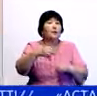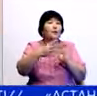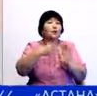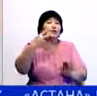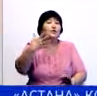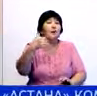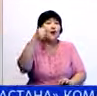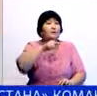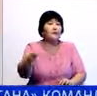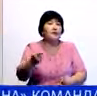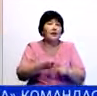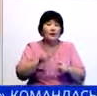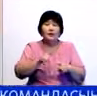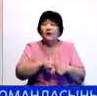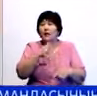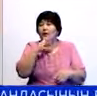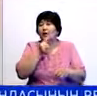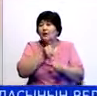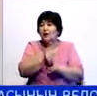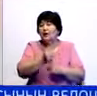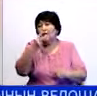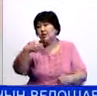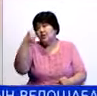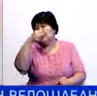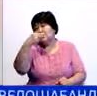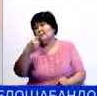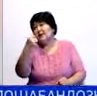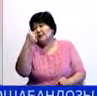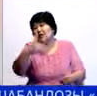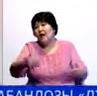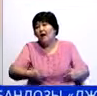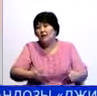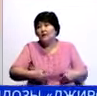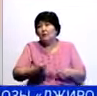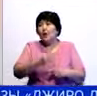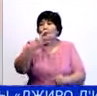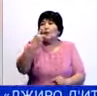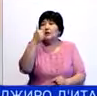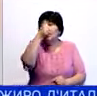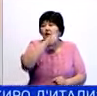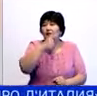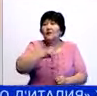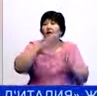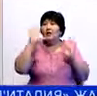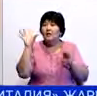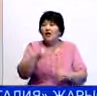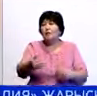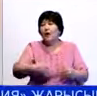1921-1925 жылдардағы партиялық тазарту науқаны, 20-21 жылдардағы ашаршылық пен 32 жылғы жаппай ашаршылық